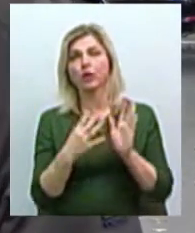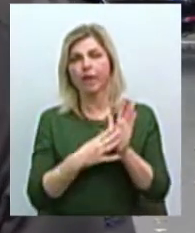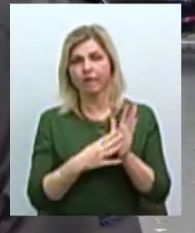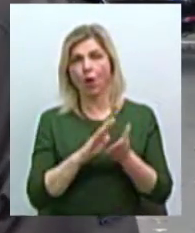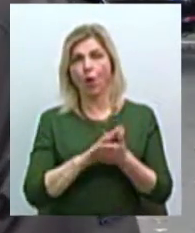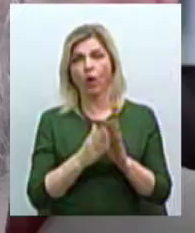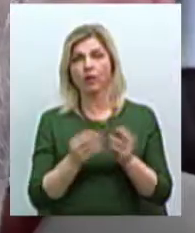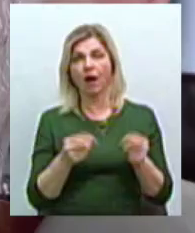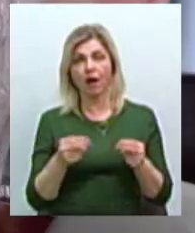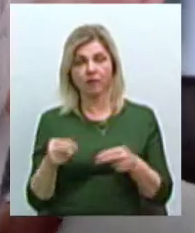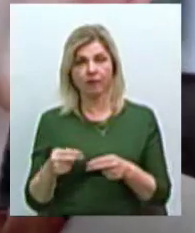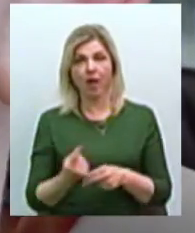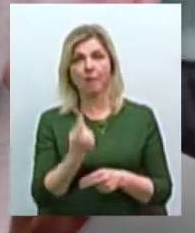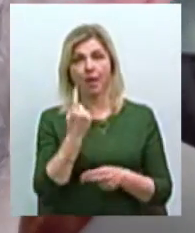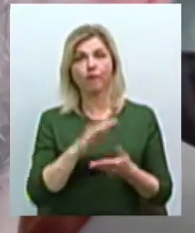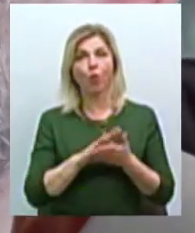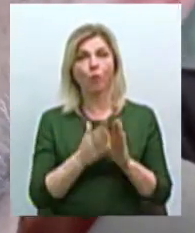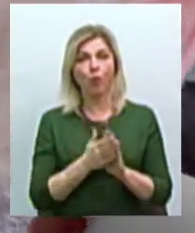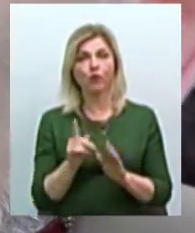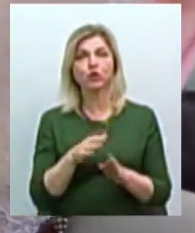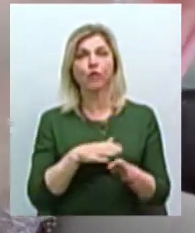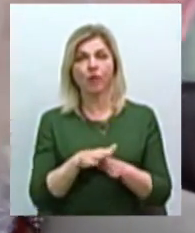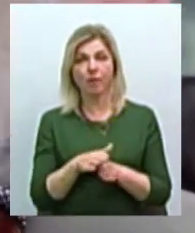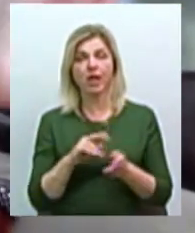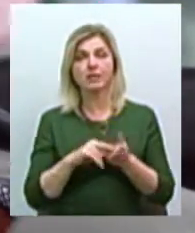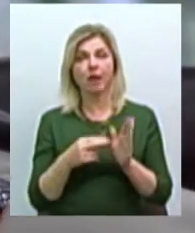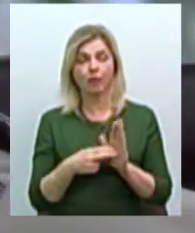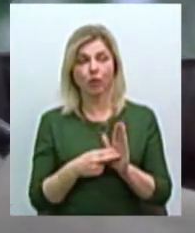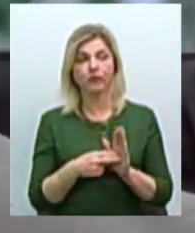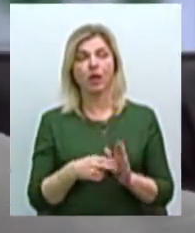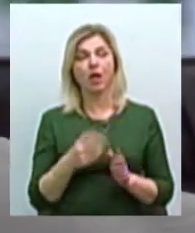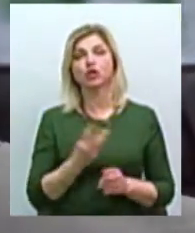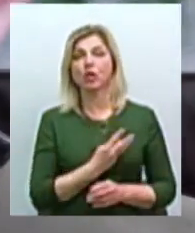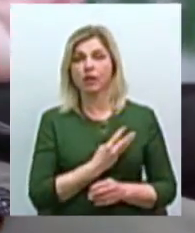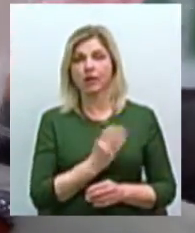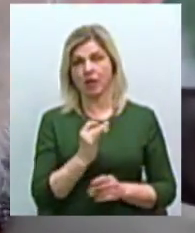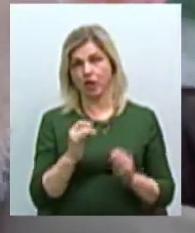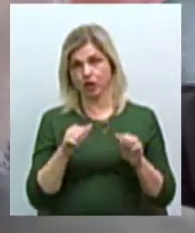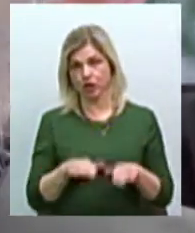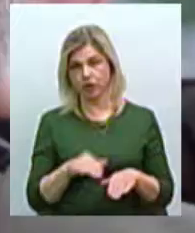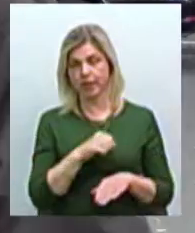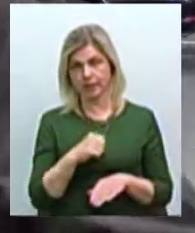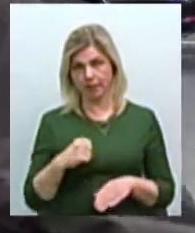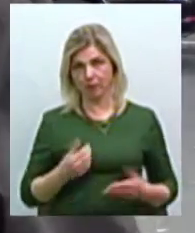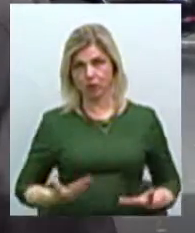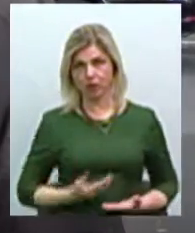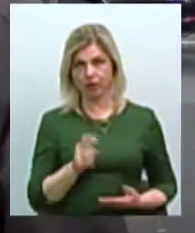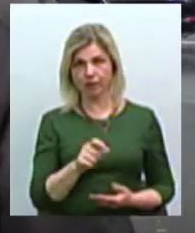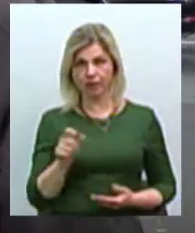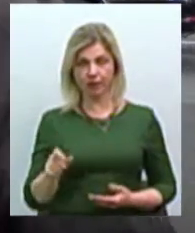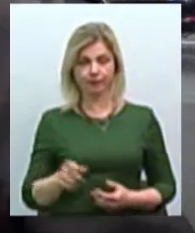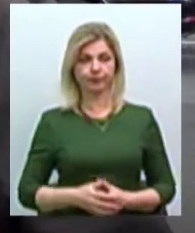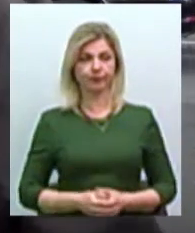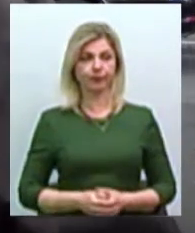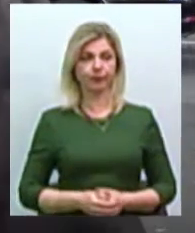контрактів. Перша умова для того, щоб реалізувати заплановане, каже Юрій Гусаков, бажання і рішення самих мешканців. ОСББ повинно